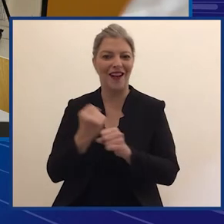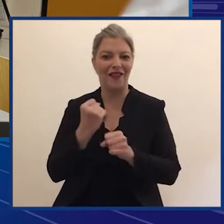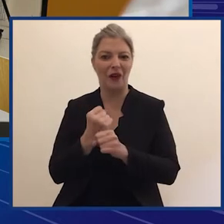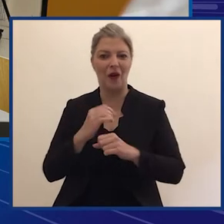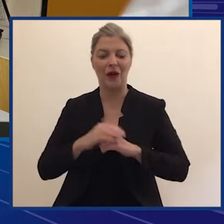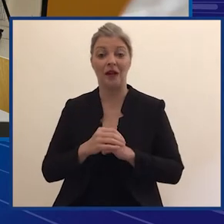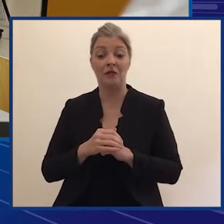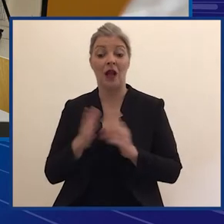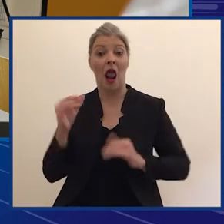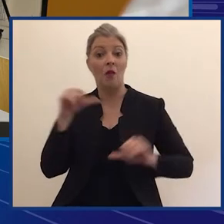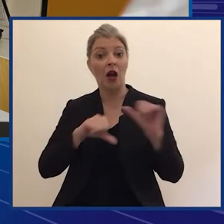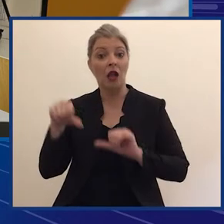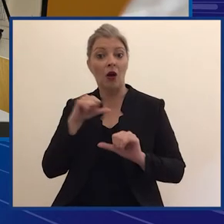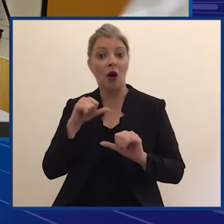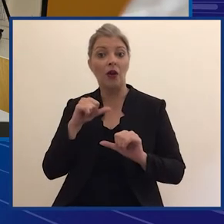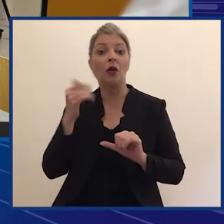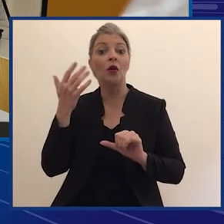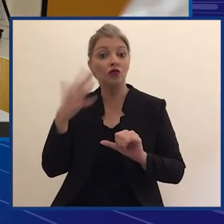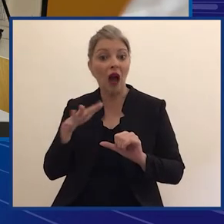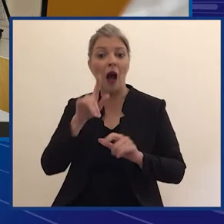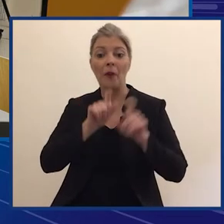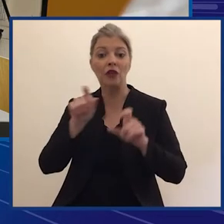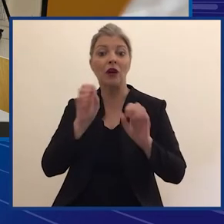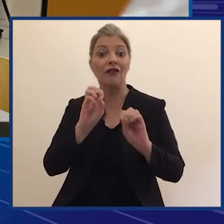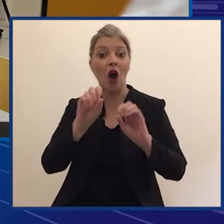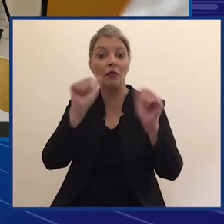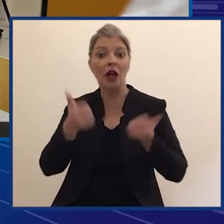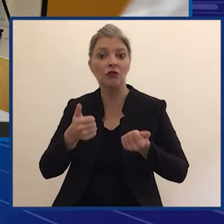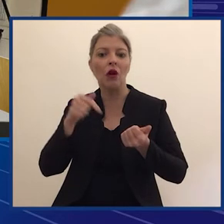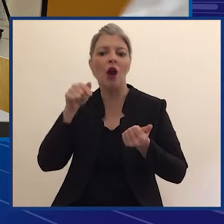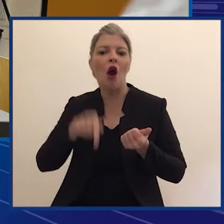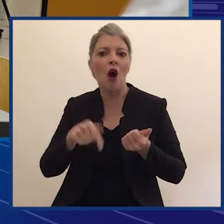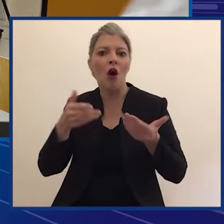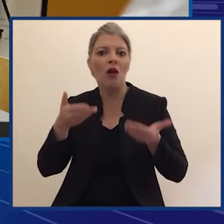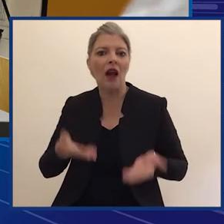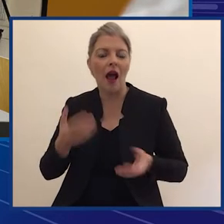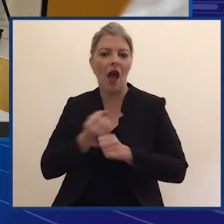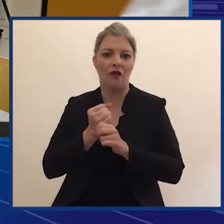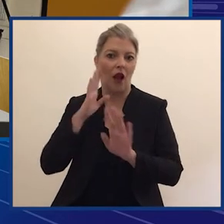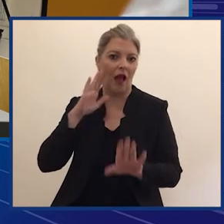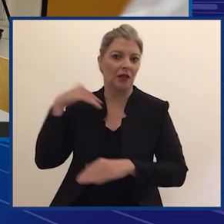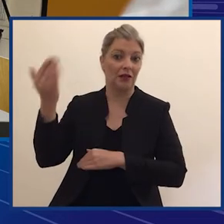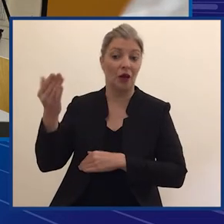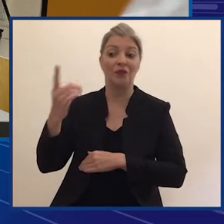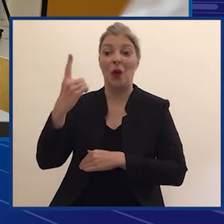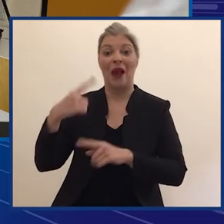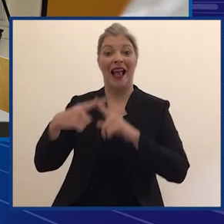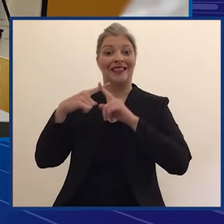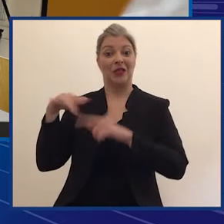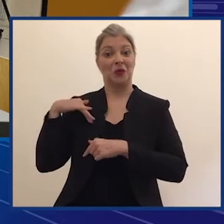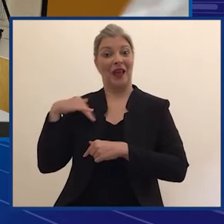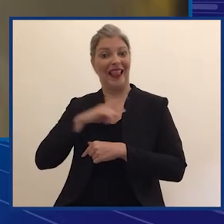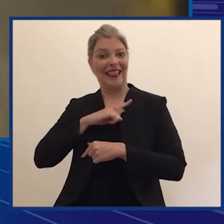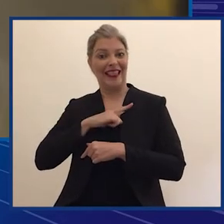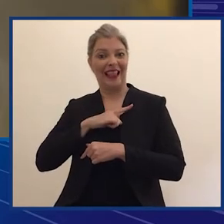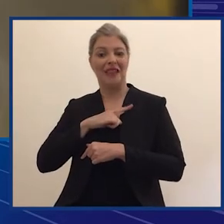che attualmente stanno in centri di ricerca, per esempio all'estero, aziende. C'è un mio ex studente che in questo momento